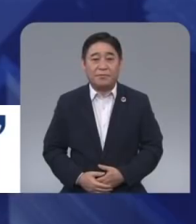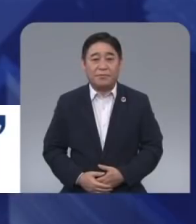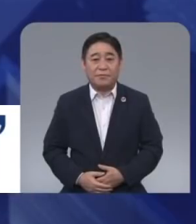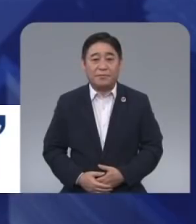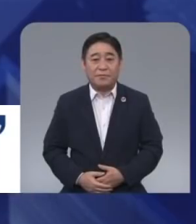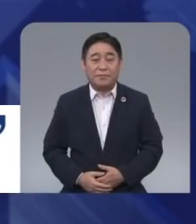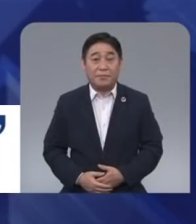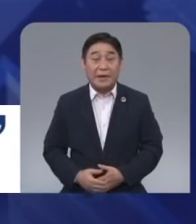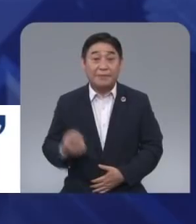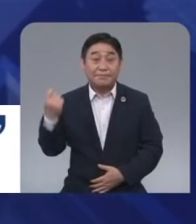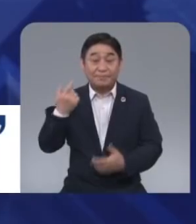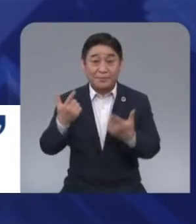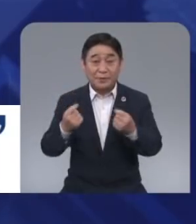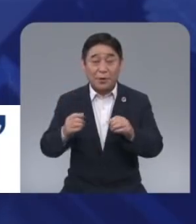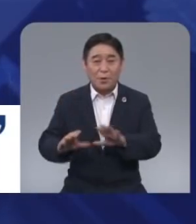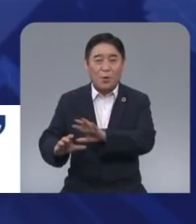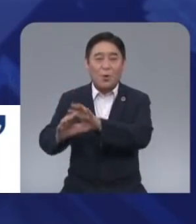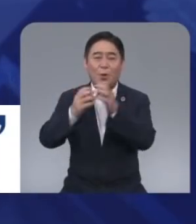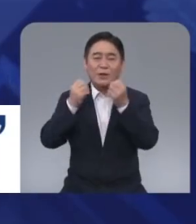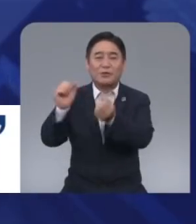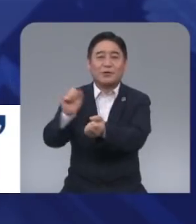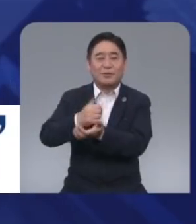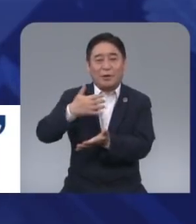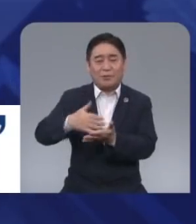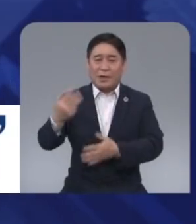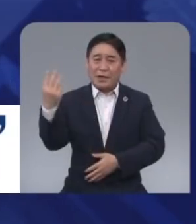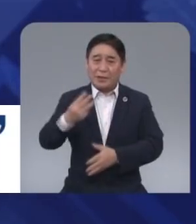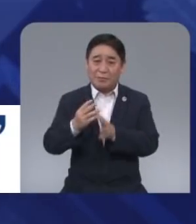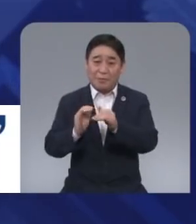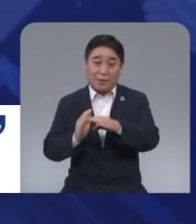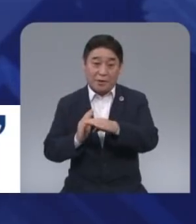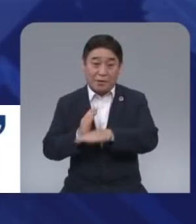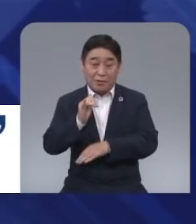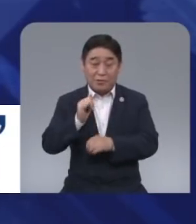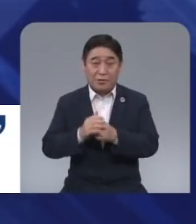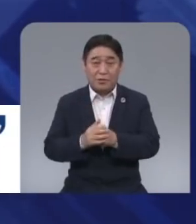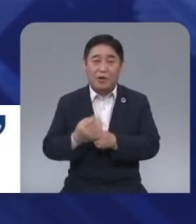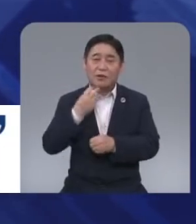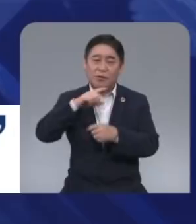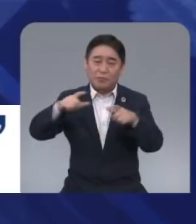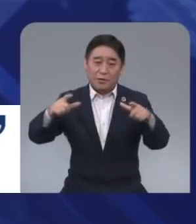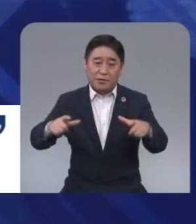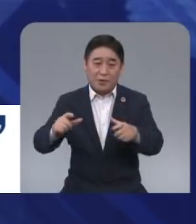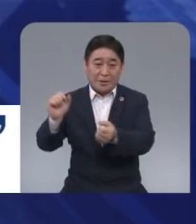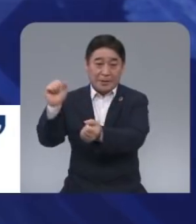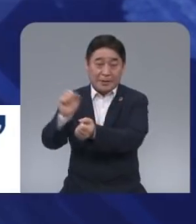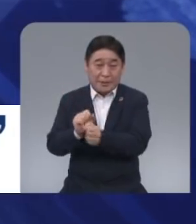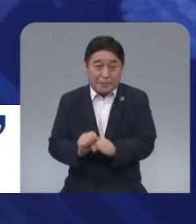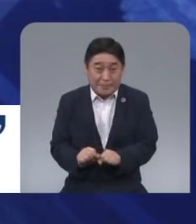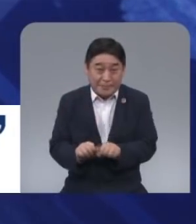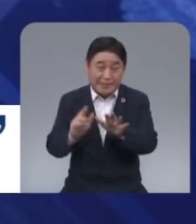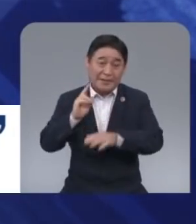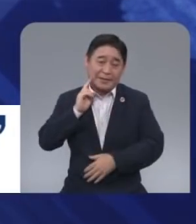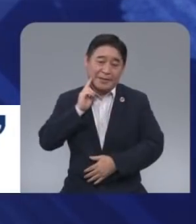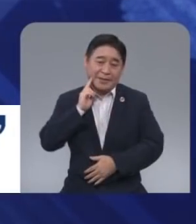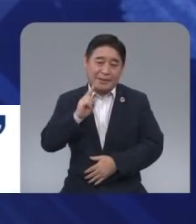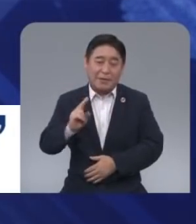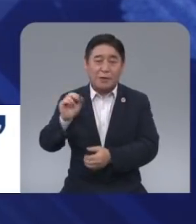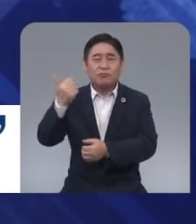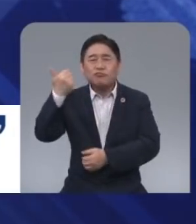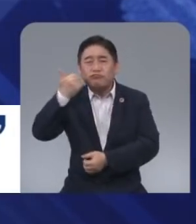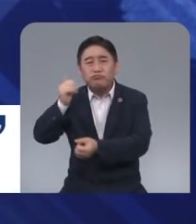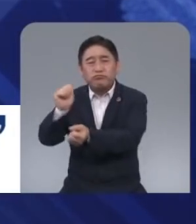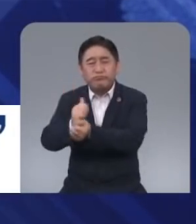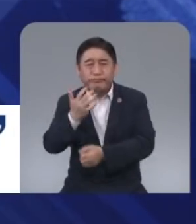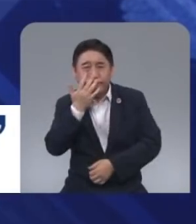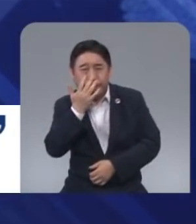자, 계속 들으셨던 것처럼 오늘 코로나19 신규 확진자가 3,000명을 넘어선 상황인데요. 수도권 중심의 확산세가 계속 이어지고 있고 또 감염 경로를